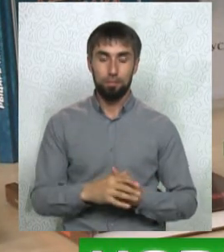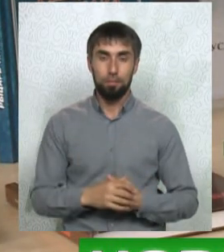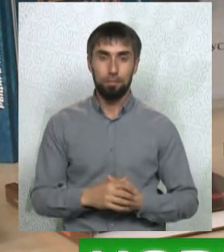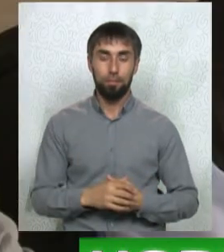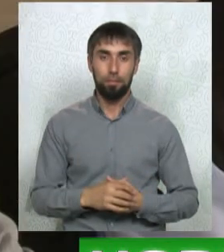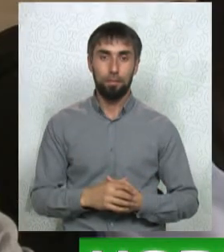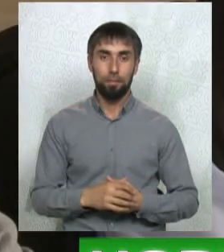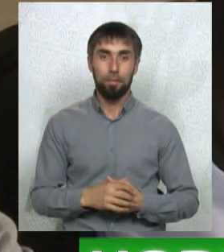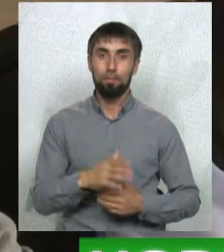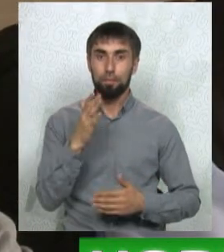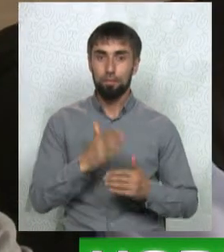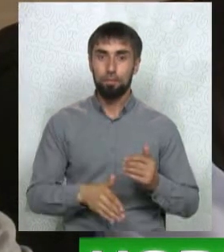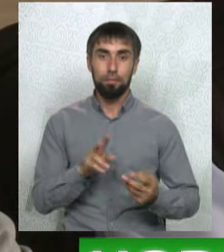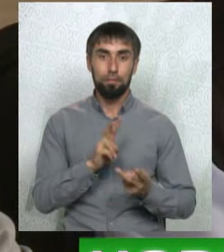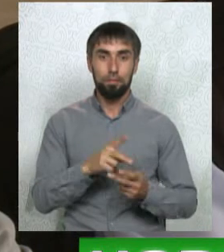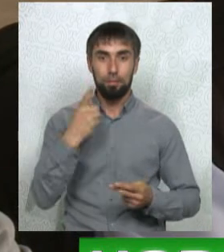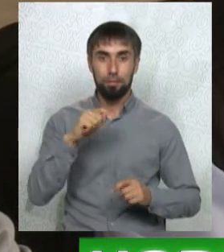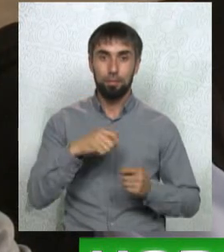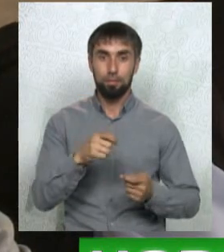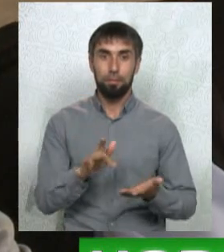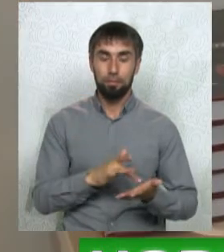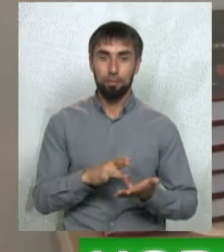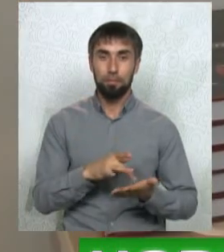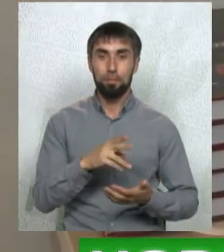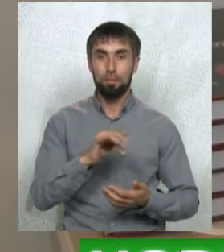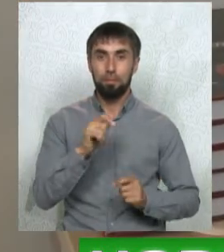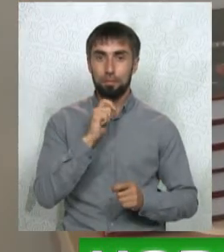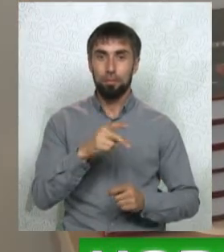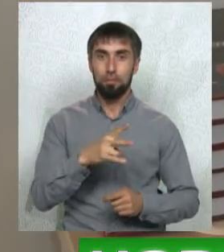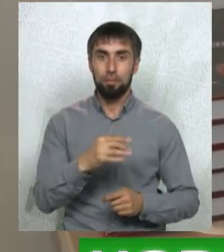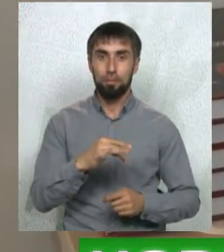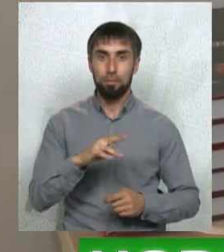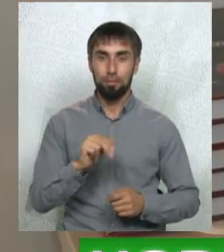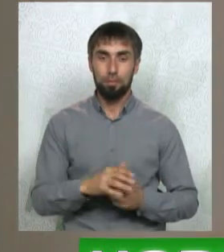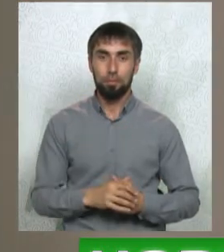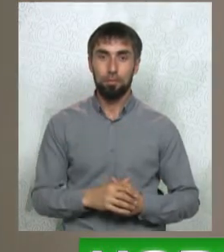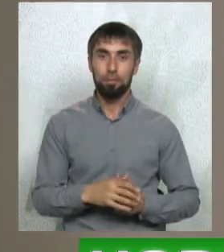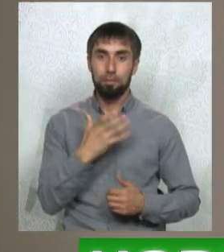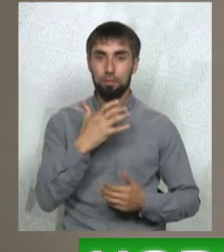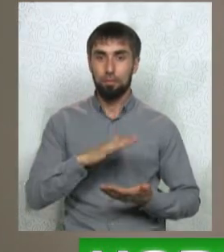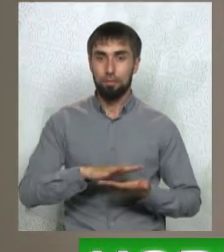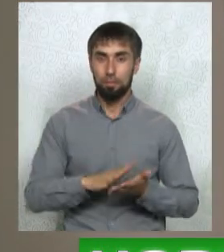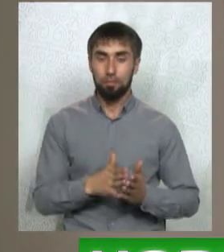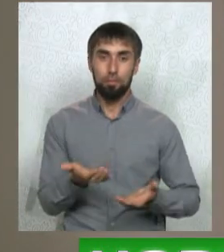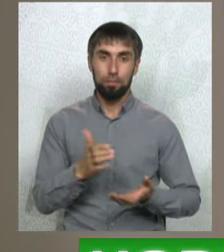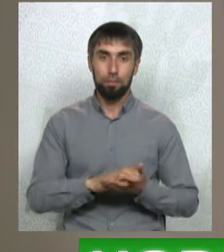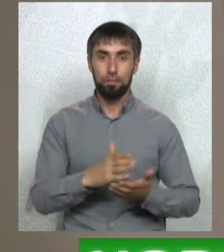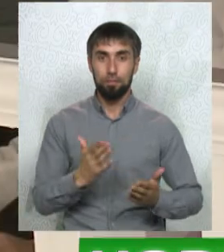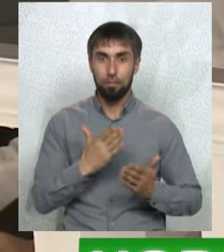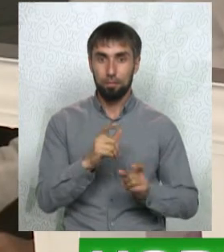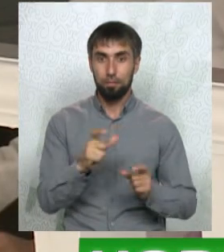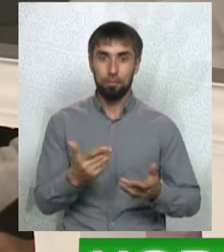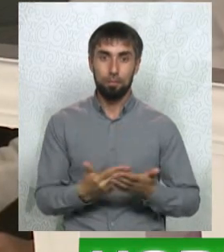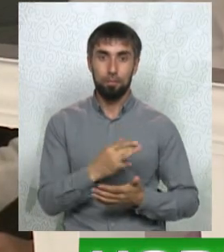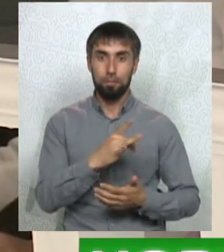штемить диоз. В завершении встречи автор передал экземпляры книг в дар Национальной библиотеки. Теплая обстановка знакомства читателей с